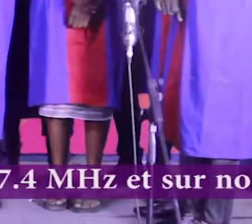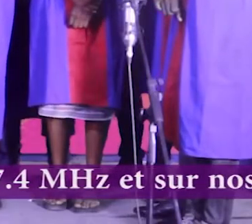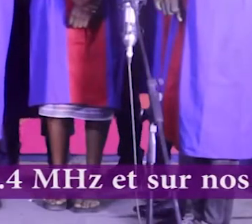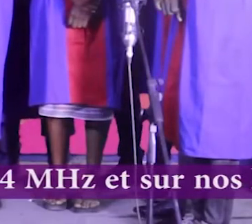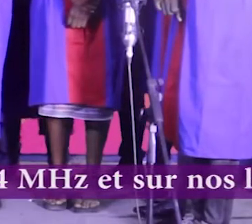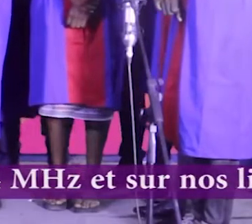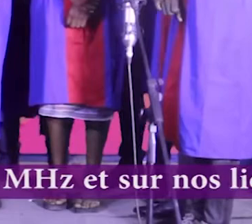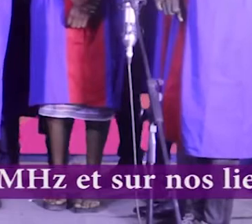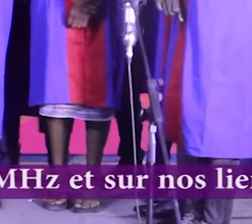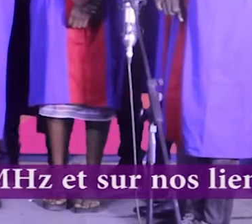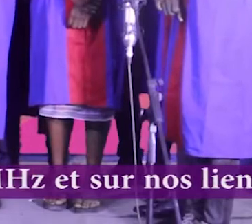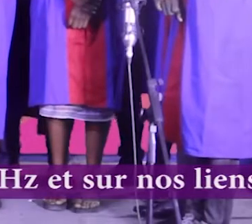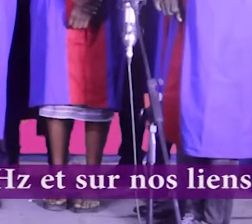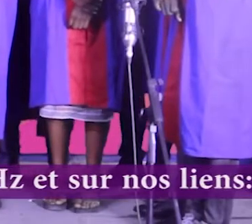yesu